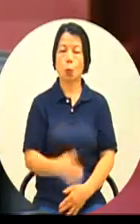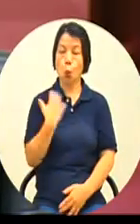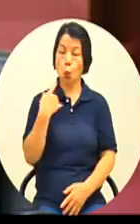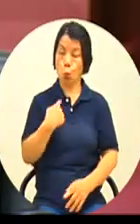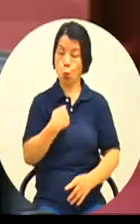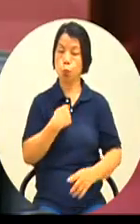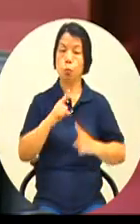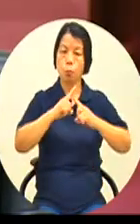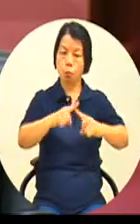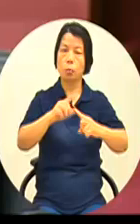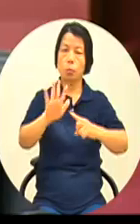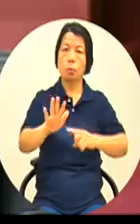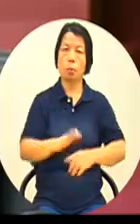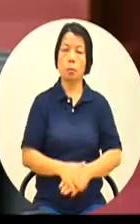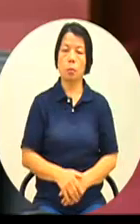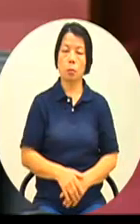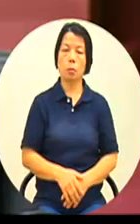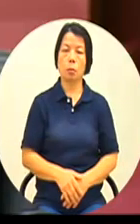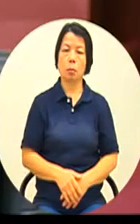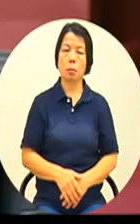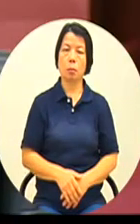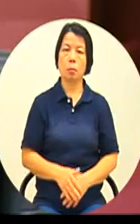对？吼，真正人我跟伫个